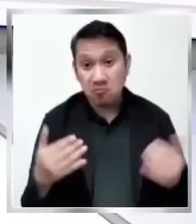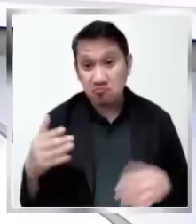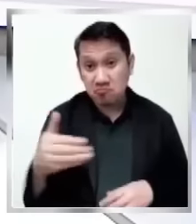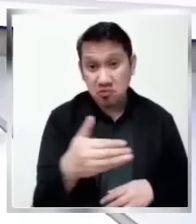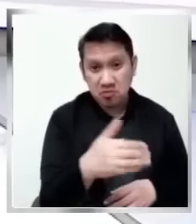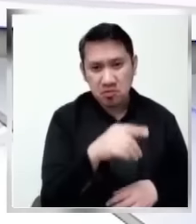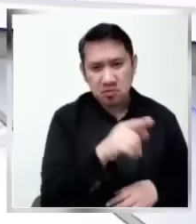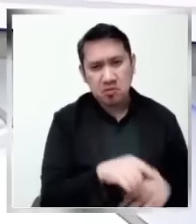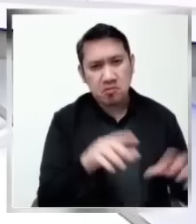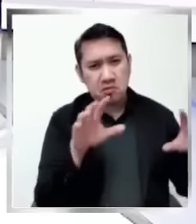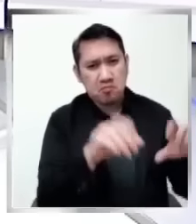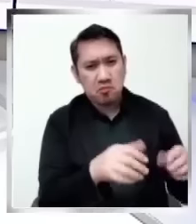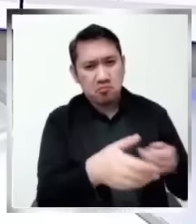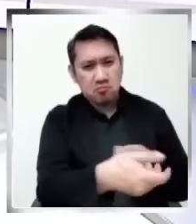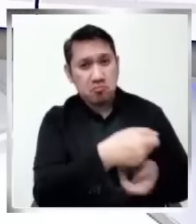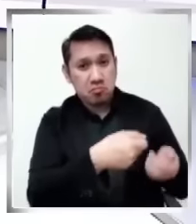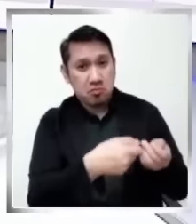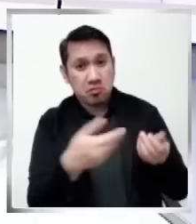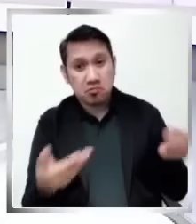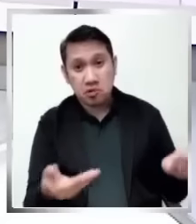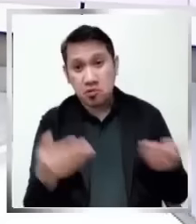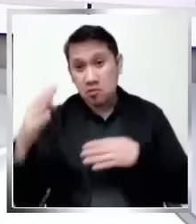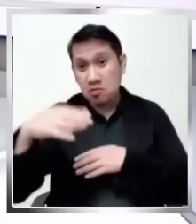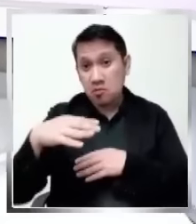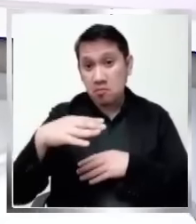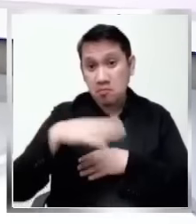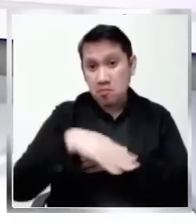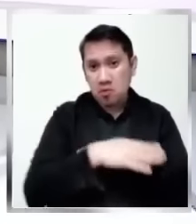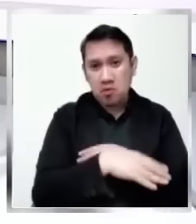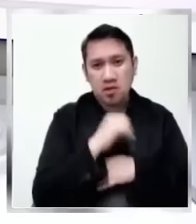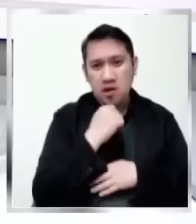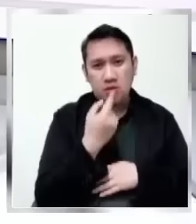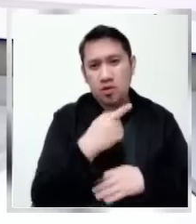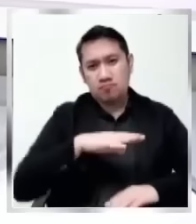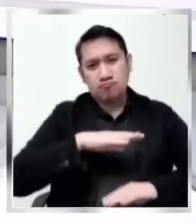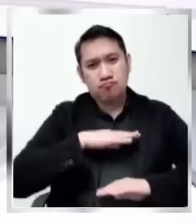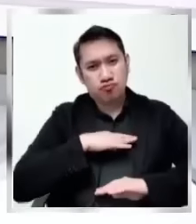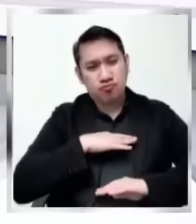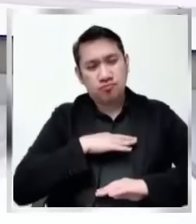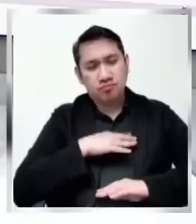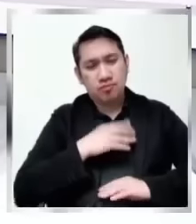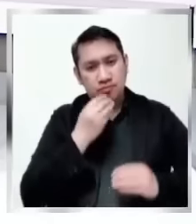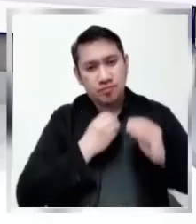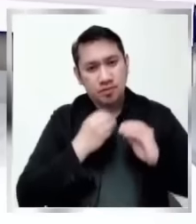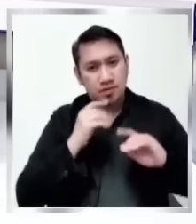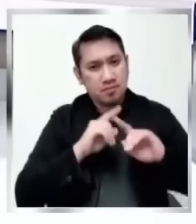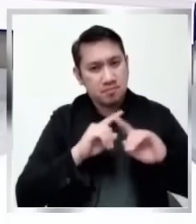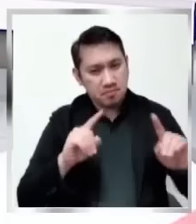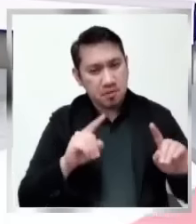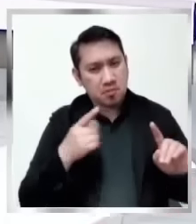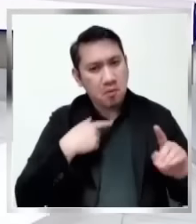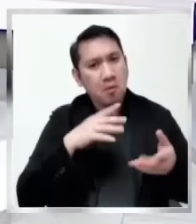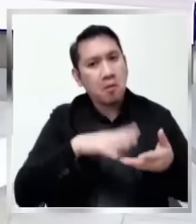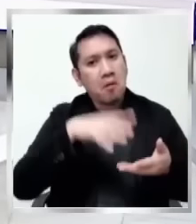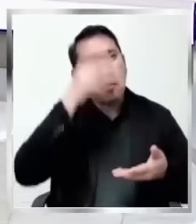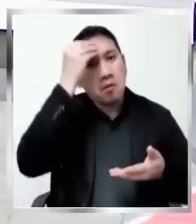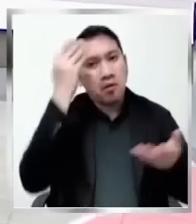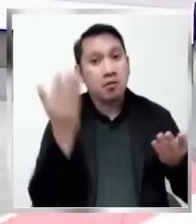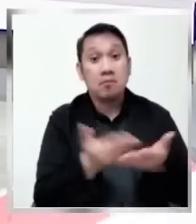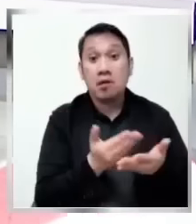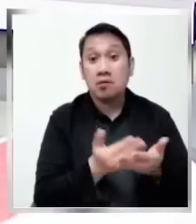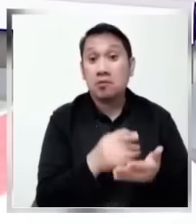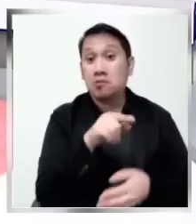pamilihan ng Bohol, hindi lang pala bubusugin ang ating mga tiyan, kundi pati na ang ating kaalaman. Sa isang palengke kasi sa probinsya, unang naispatan